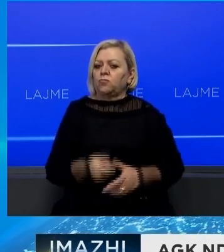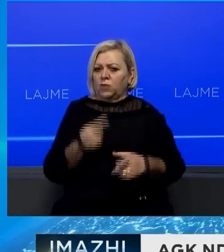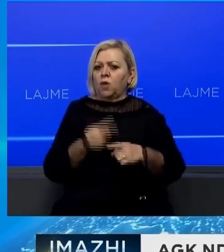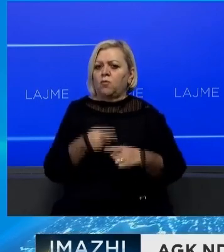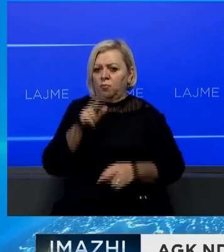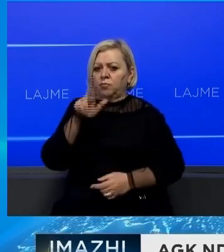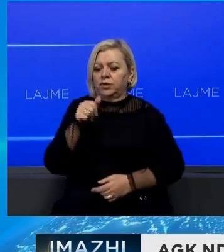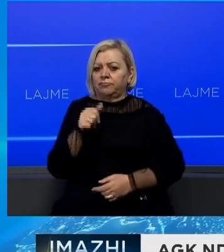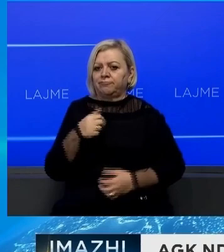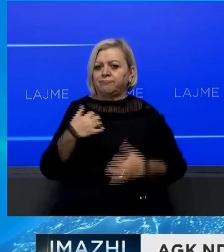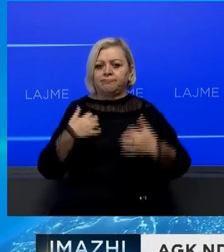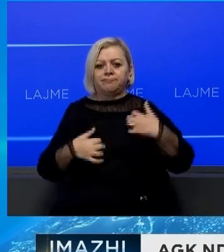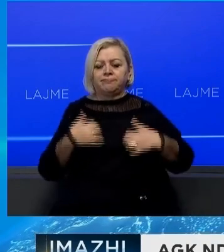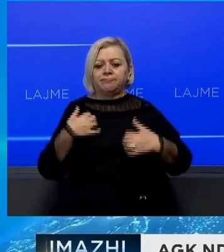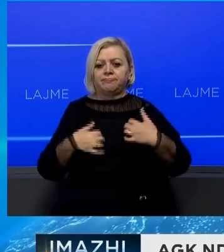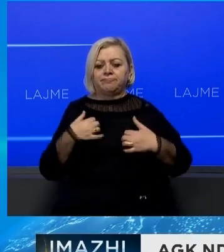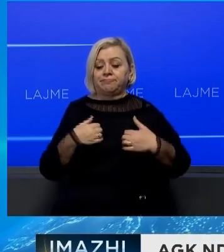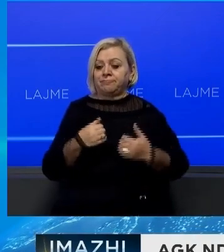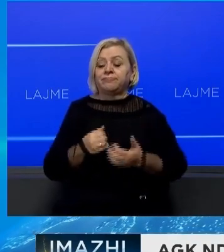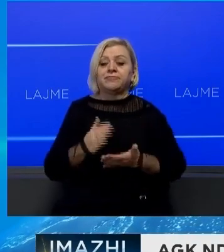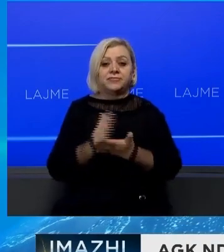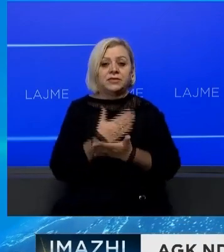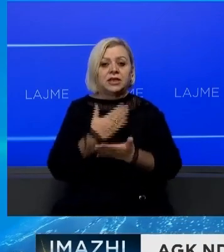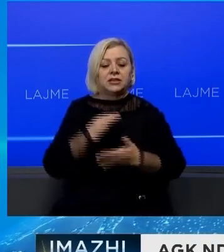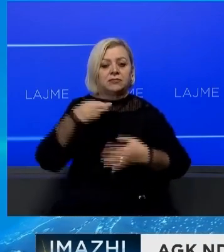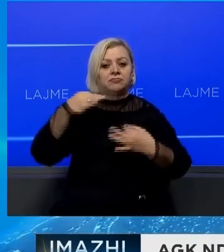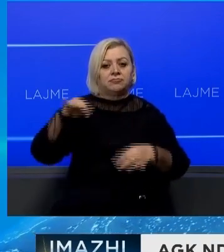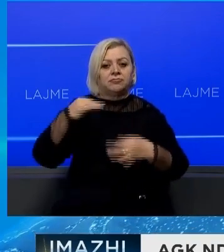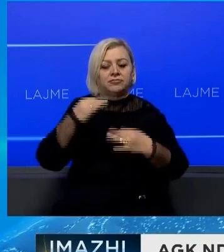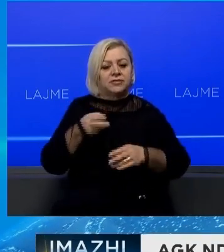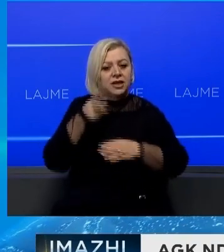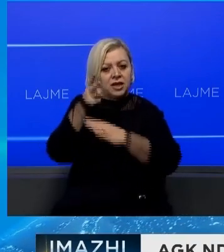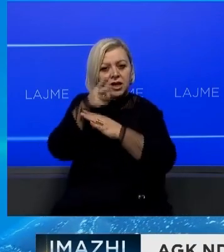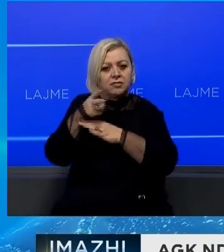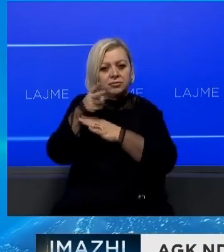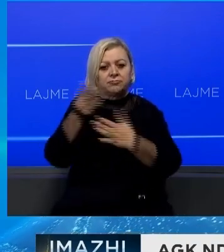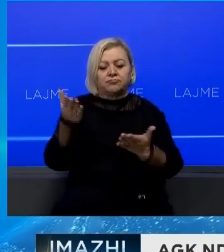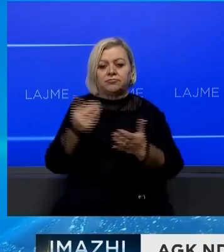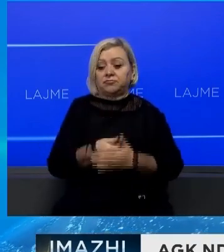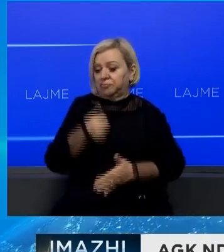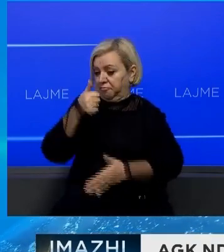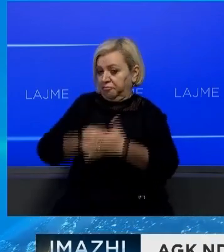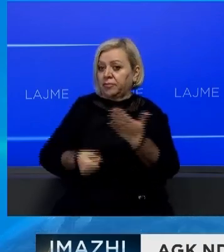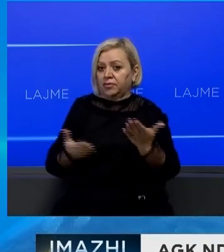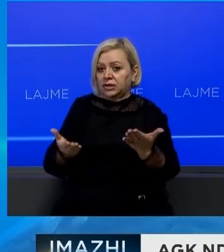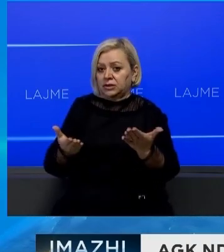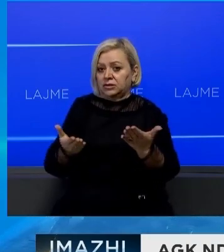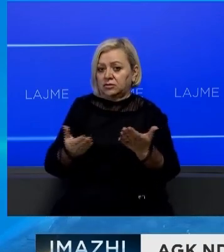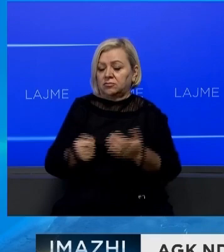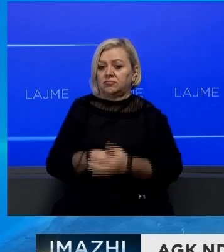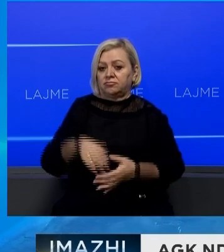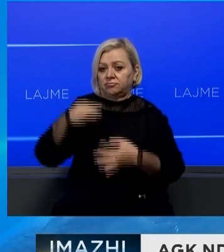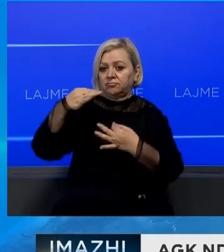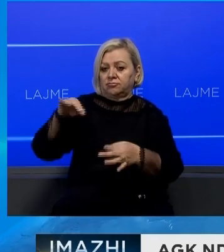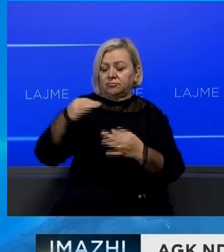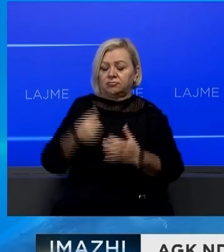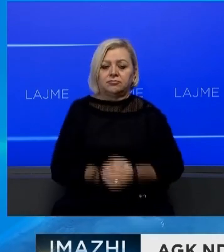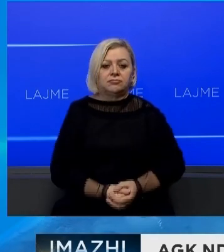Pati entuziazëm sa i përket ndarjes së çmimit për kamerman të vitit, me marë për arsye se për herë të parë është ndarë një çmim i